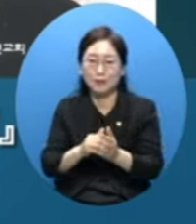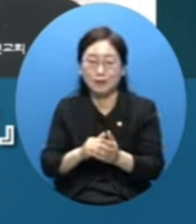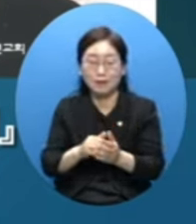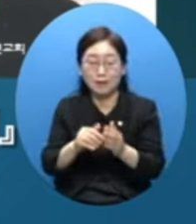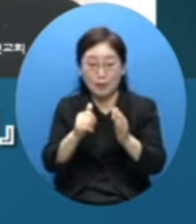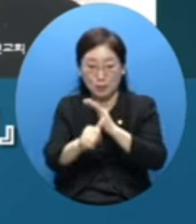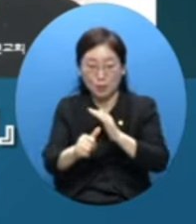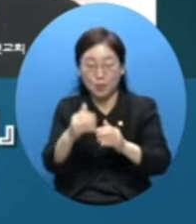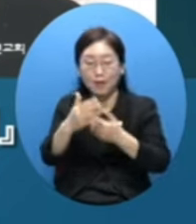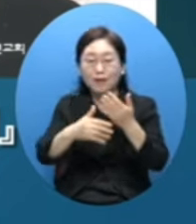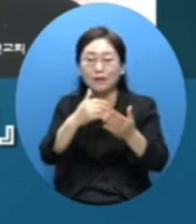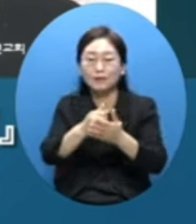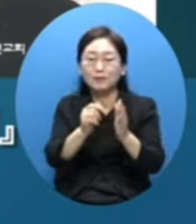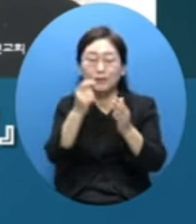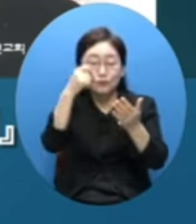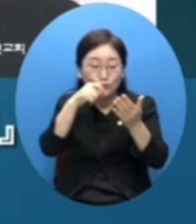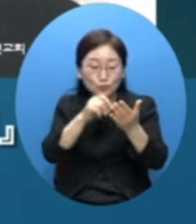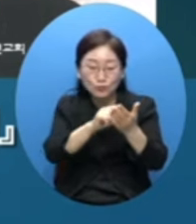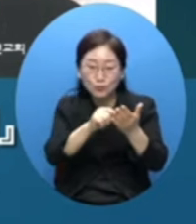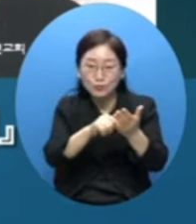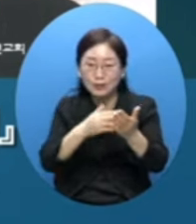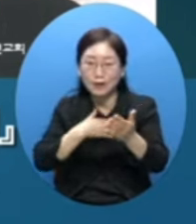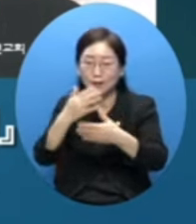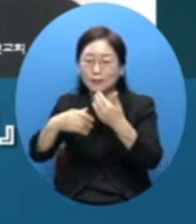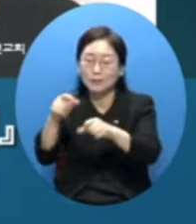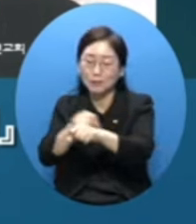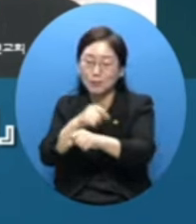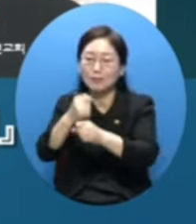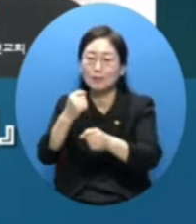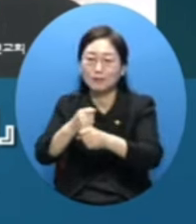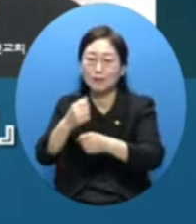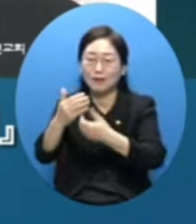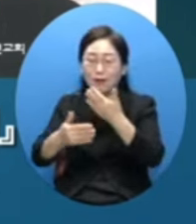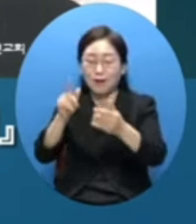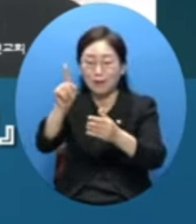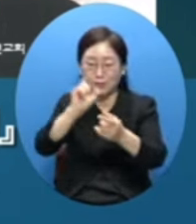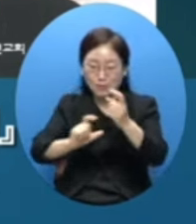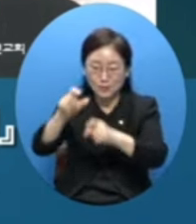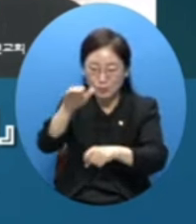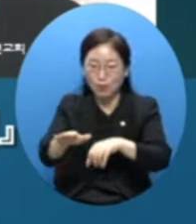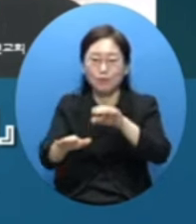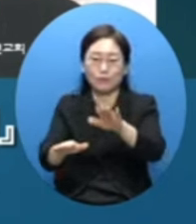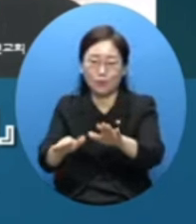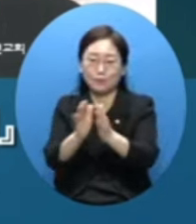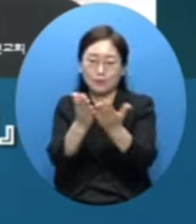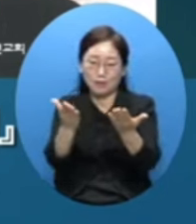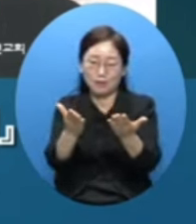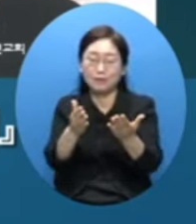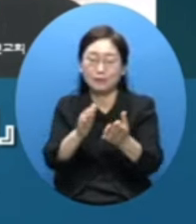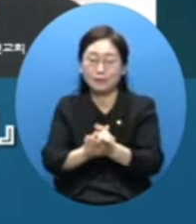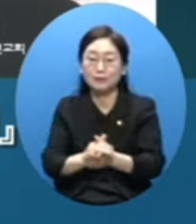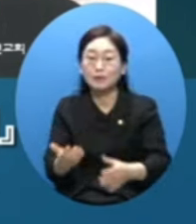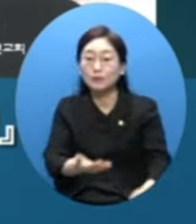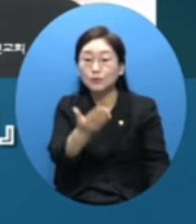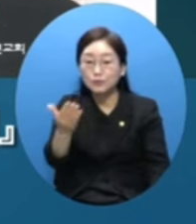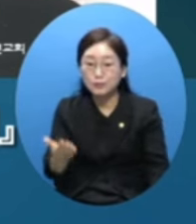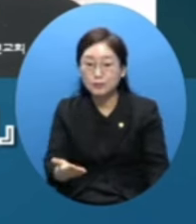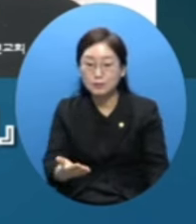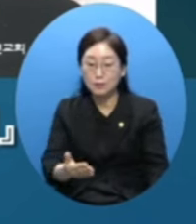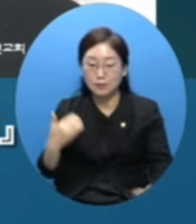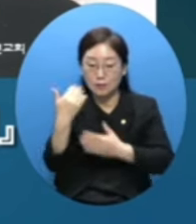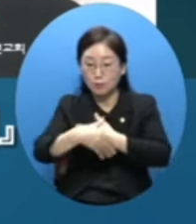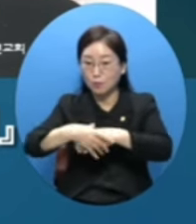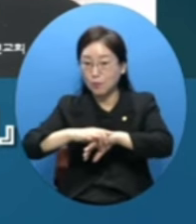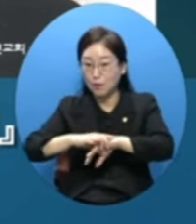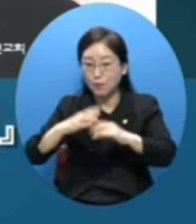눈물 하나님 나를 특별하게 만드셨어요 한걸음더라고 하는 책이 있습니다 여러분 전신의